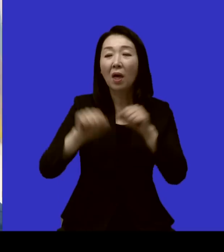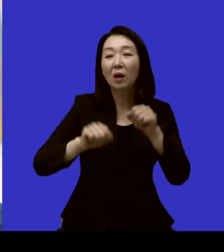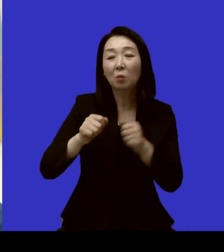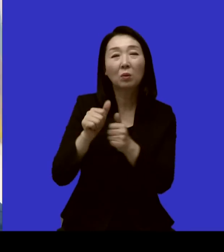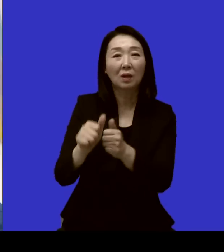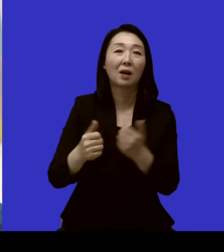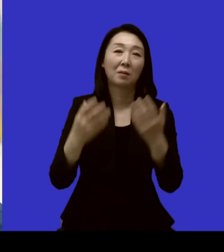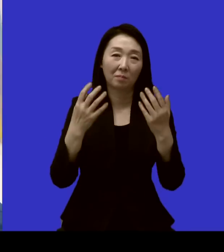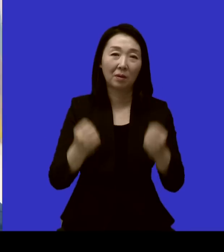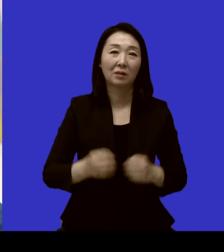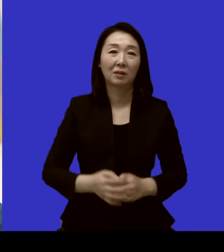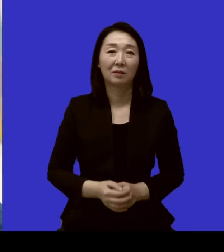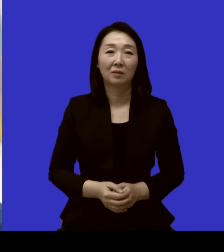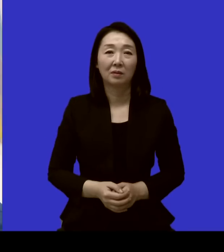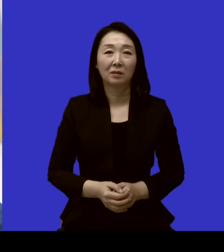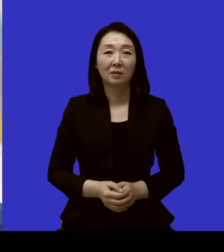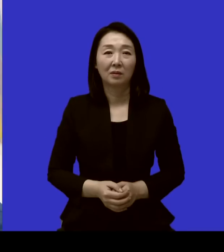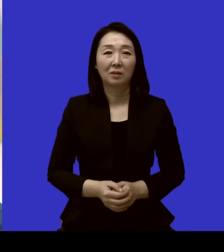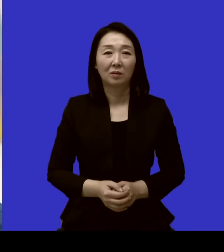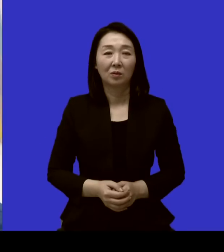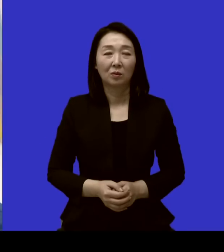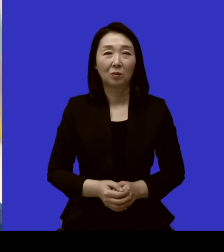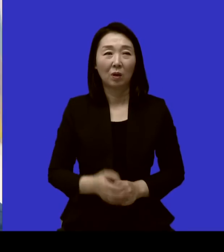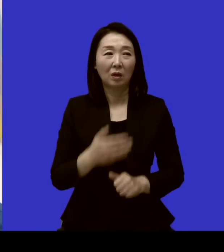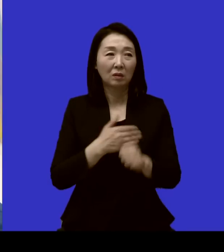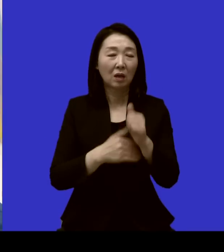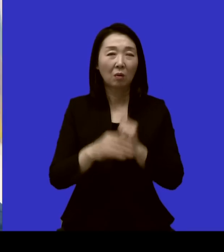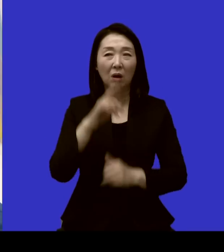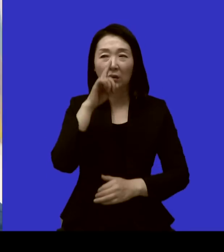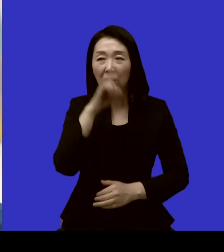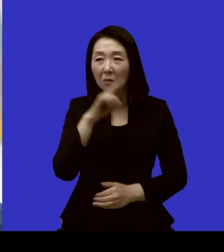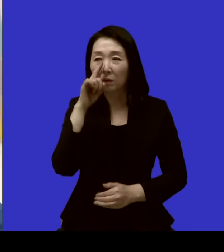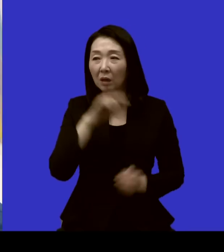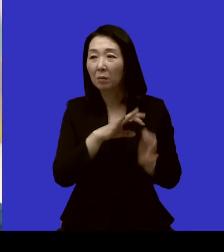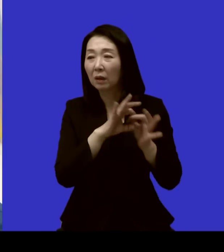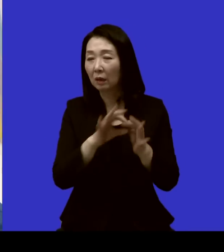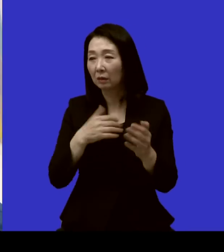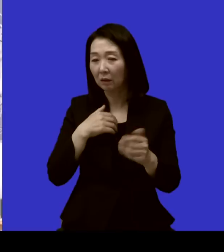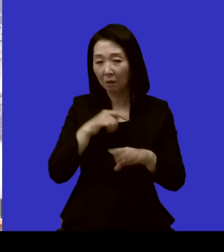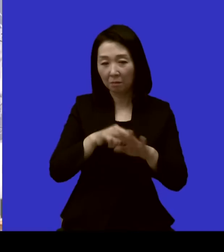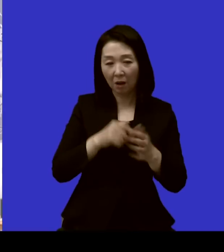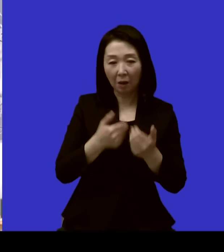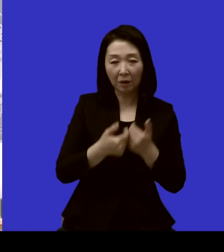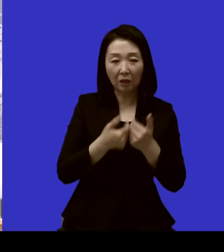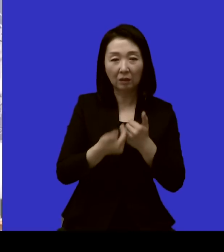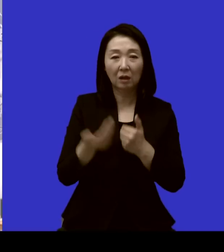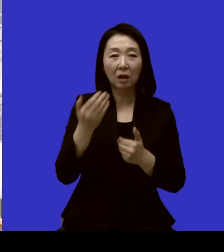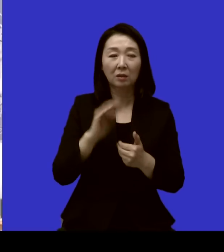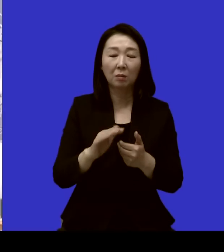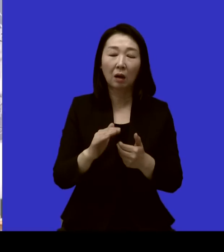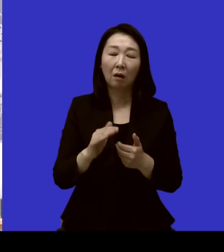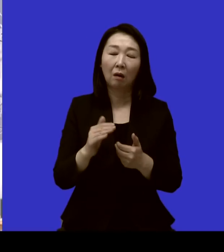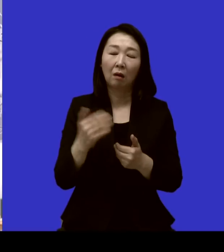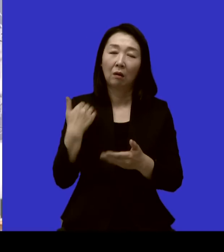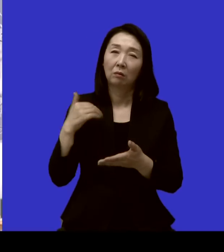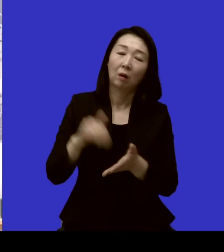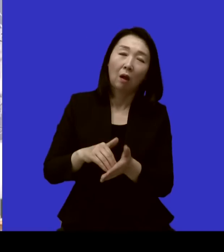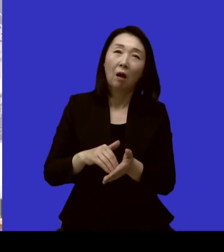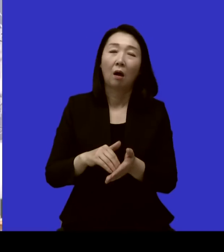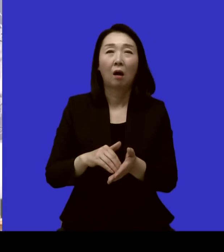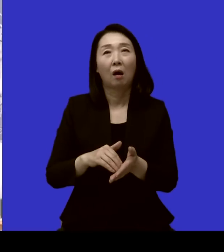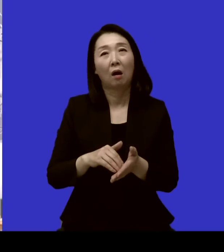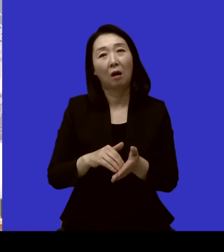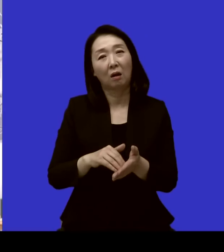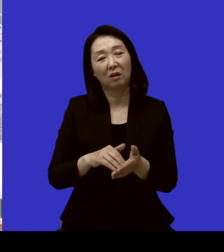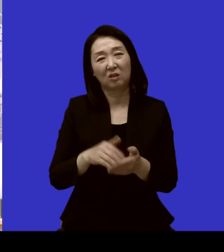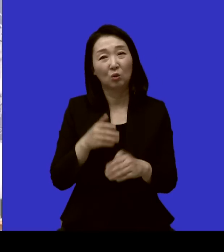그렇게 계속해서 조금씩 안 좋아지는 그런 상황들 속에서 저도 갈등이 많았지만 네. 돌이킬 수가 없는 부분들까지 이제 이르더라고요.